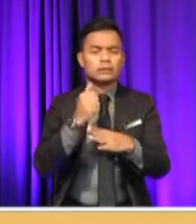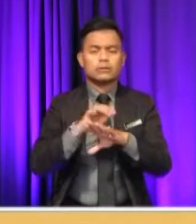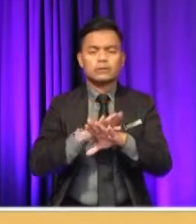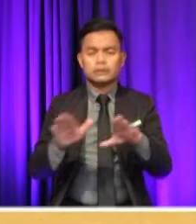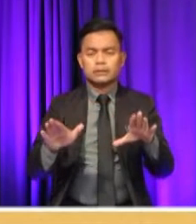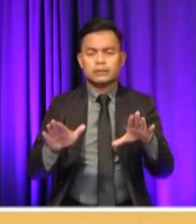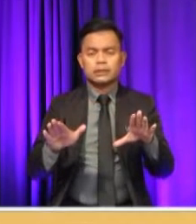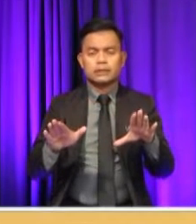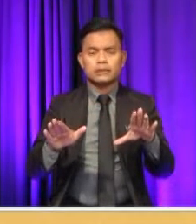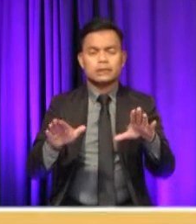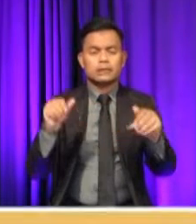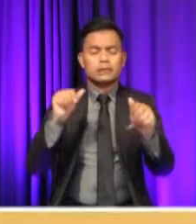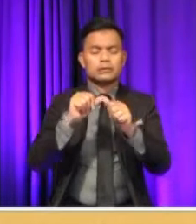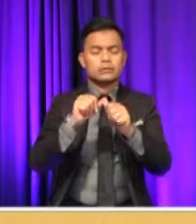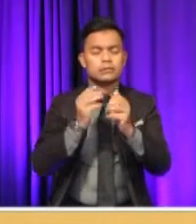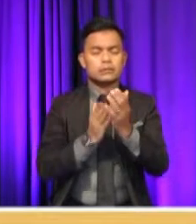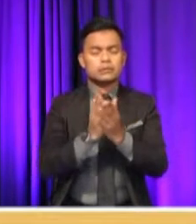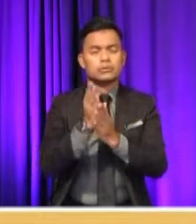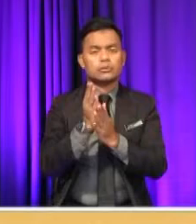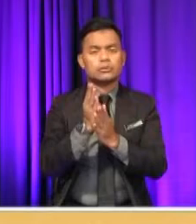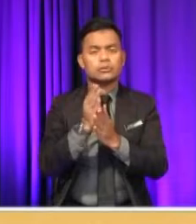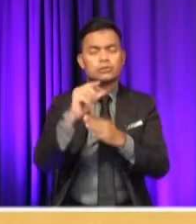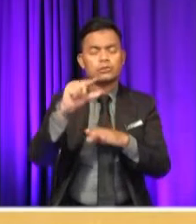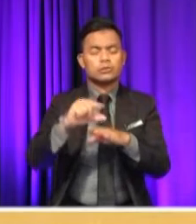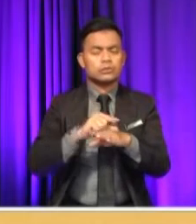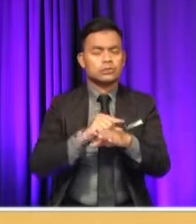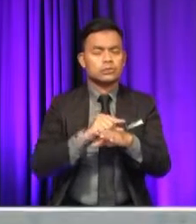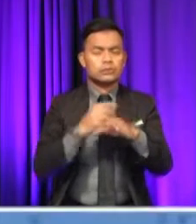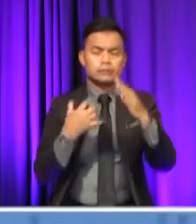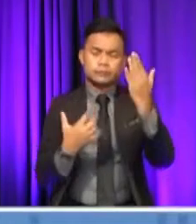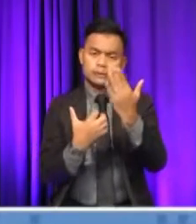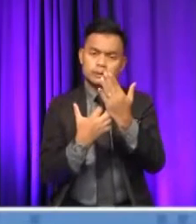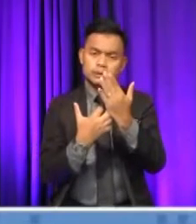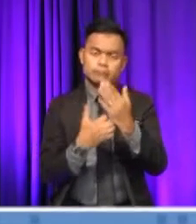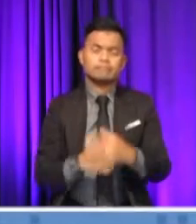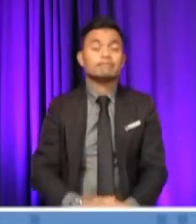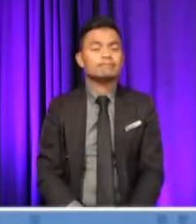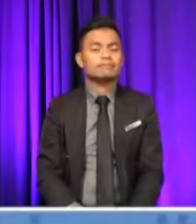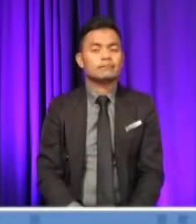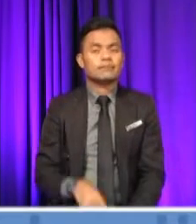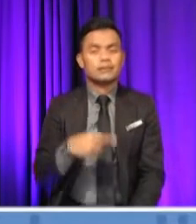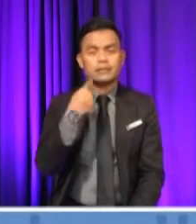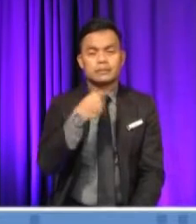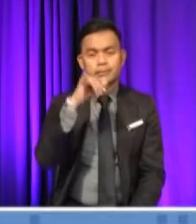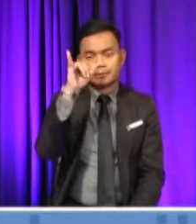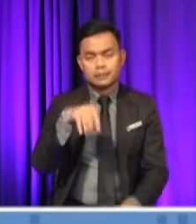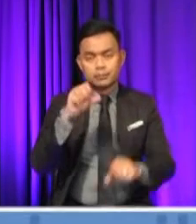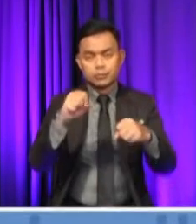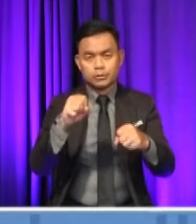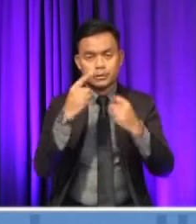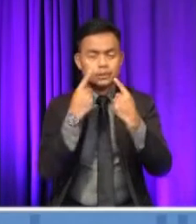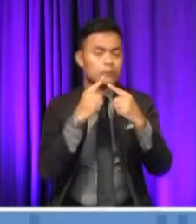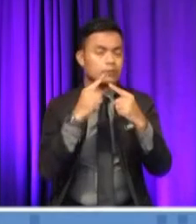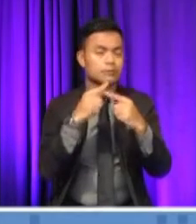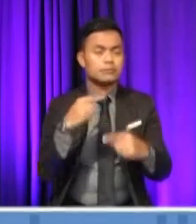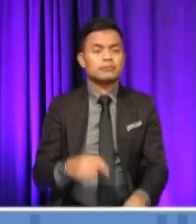AT, arus terus atau bateri? Okey, murid mana yang dapat jawab soalan ini? Okey, soalan pertama, betul atau